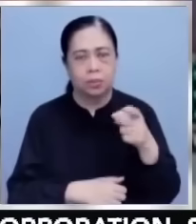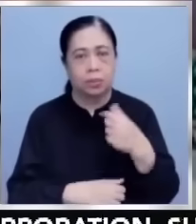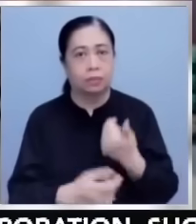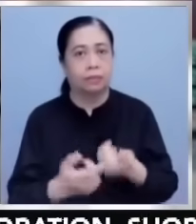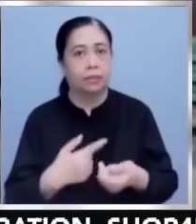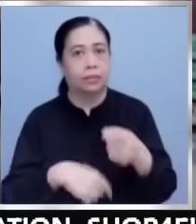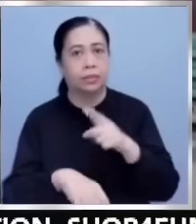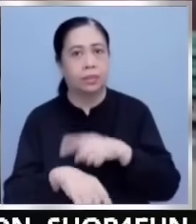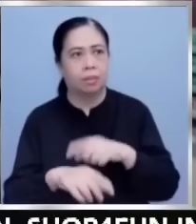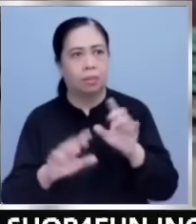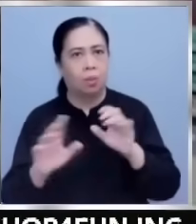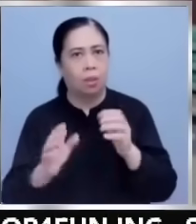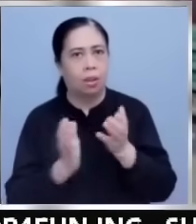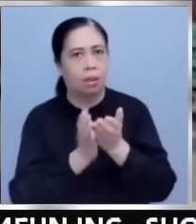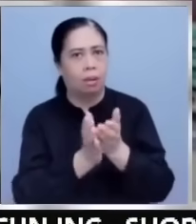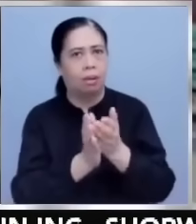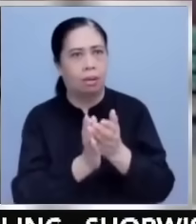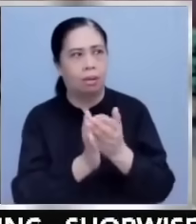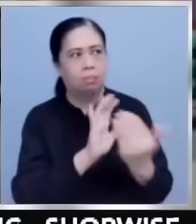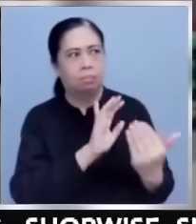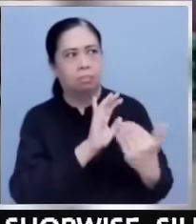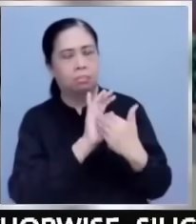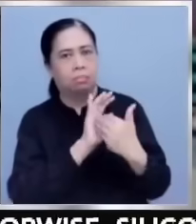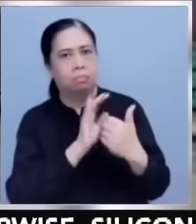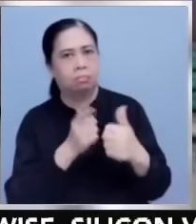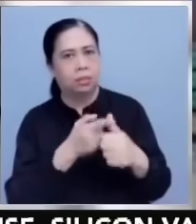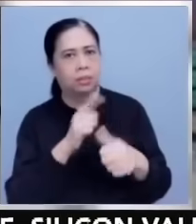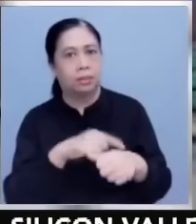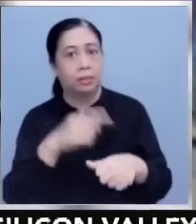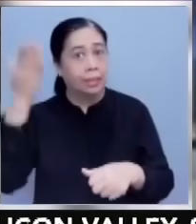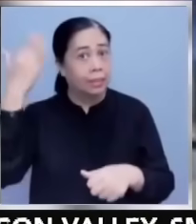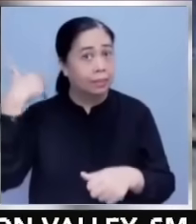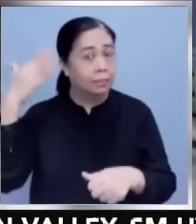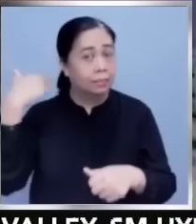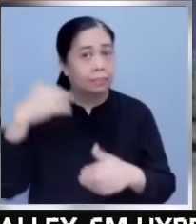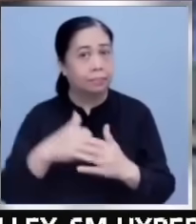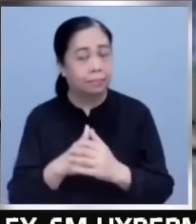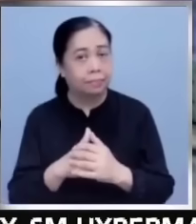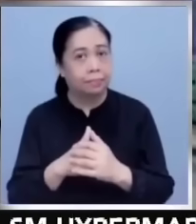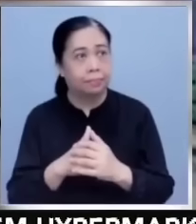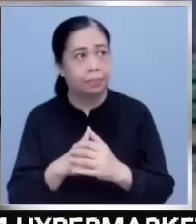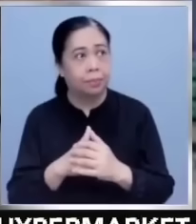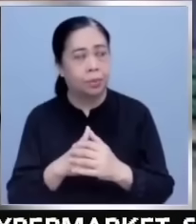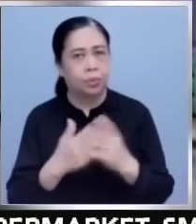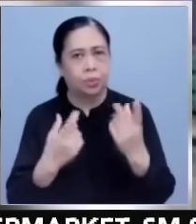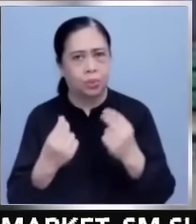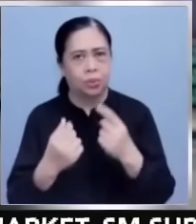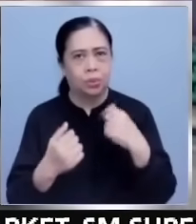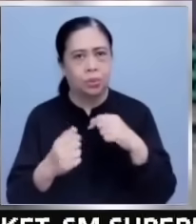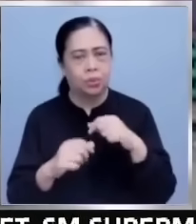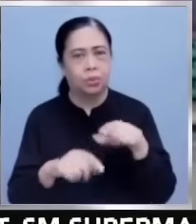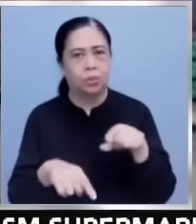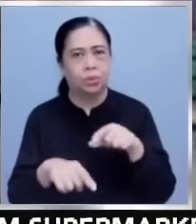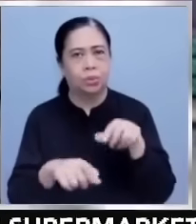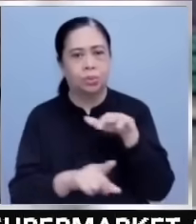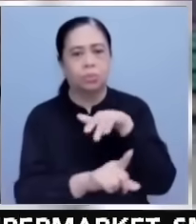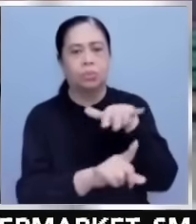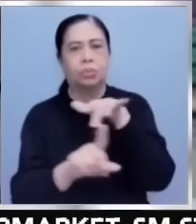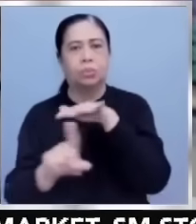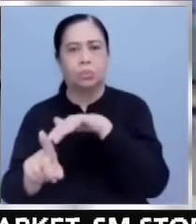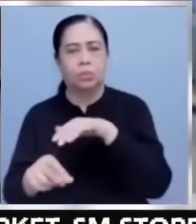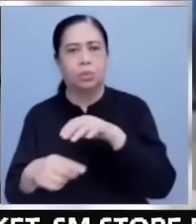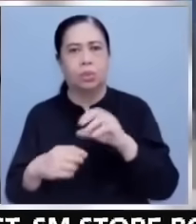walang barko na nag-challenge sila. Kasi previously, sa mga conduct namin dito na maritime surveys, wala naman pong mga